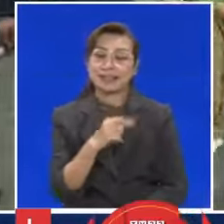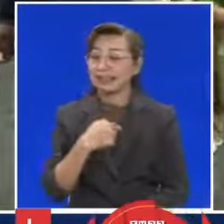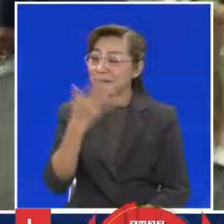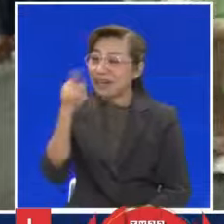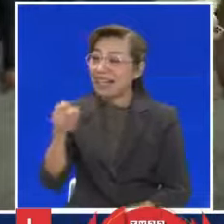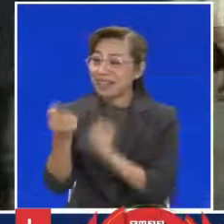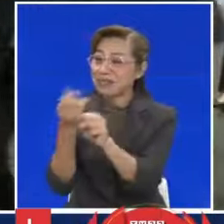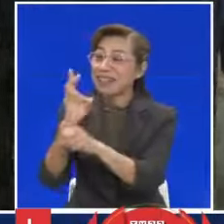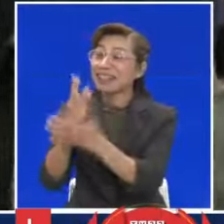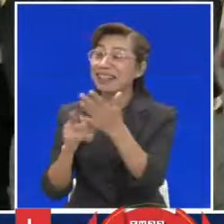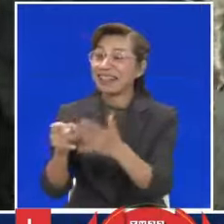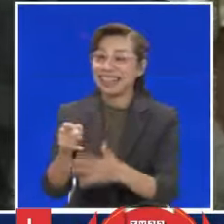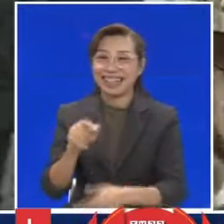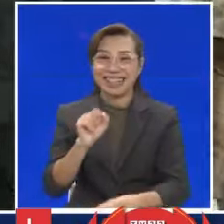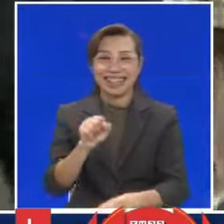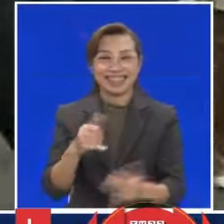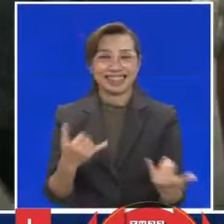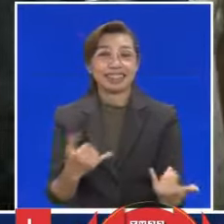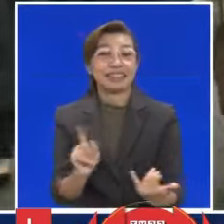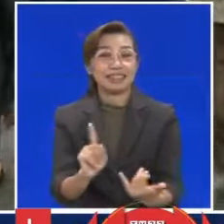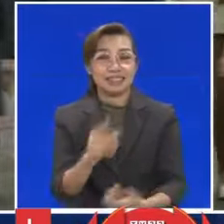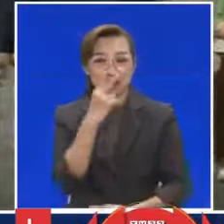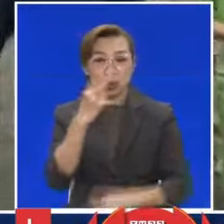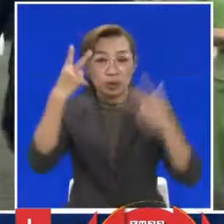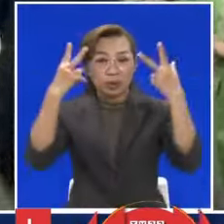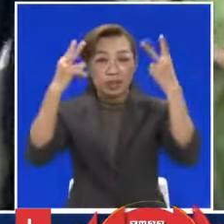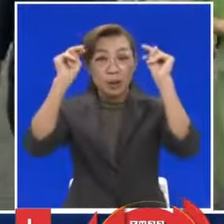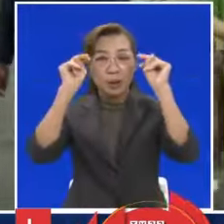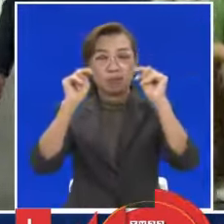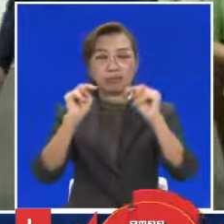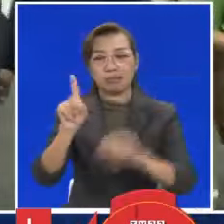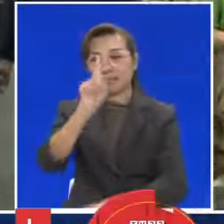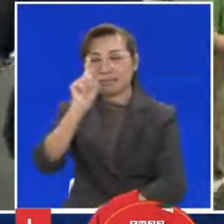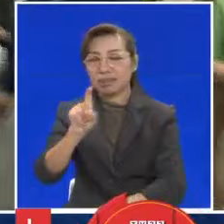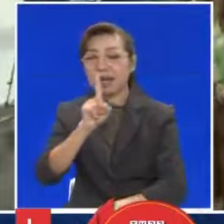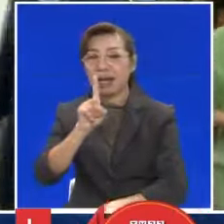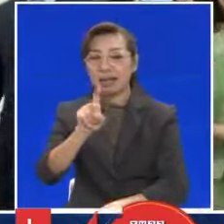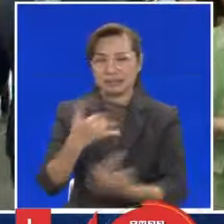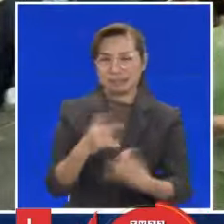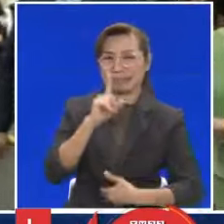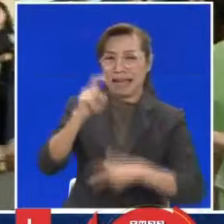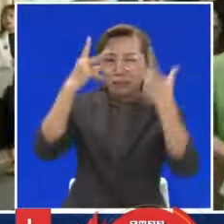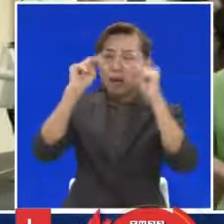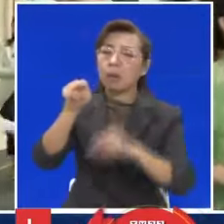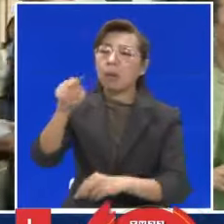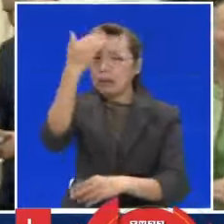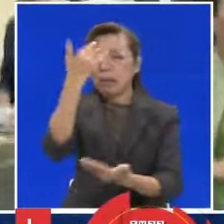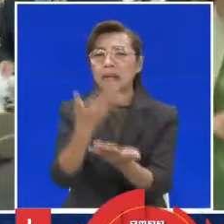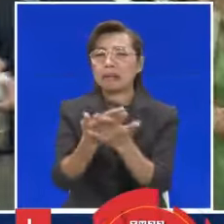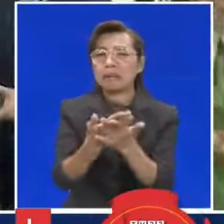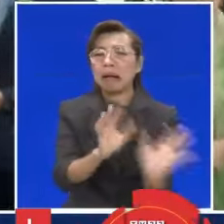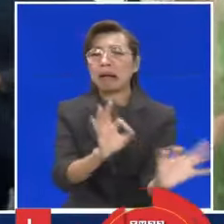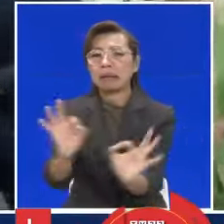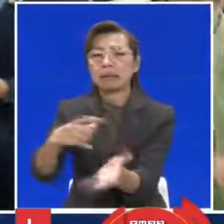แล้ว ค่ะ เนี่ยค่ะคุณผู้ชมคะทีนี้นายกรัฐมนตรีก็มีคำถามส่งตรงไปถึงนายกว่าทำไมถึงจ่ายเงินช้าเกิดอะ